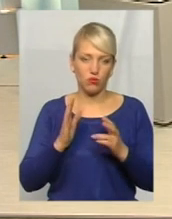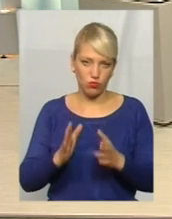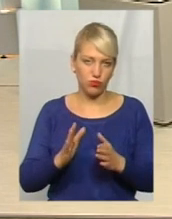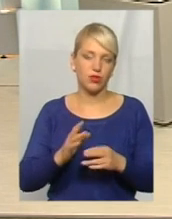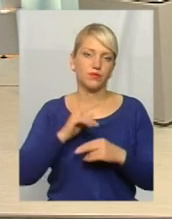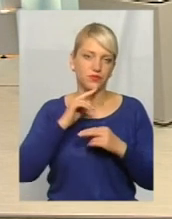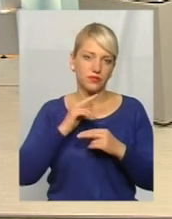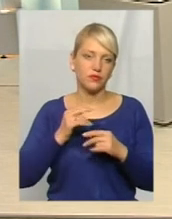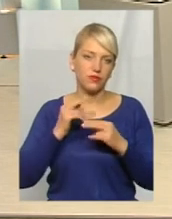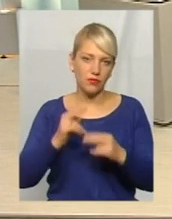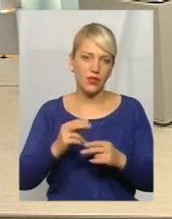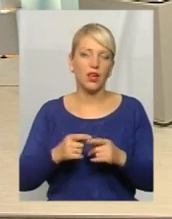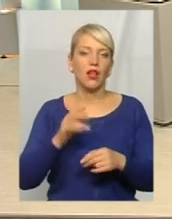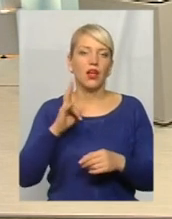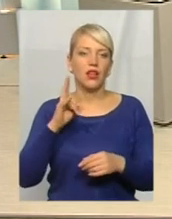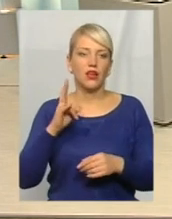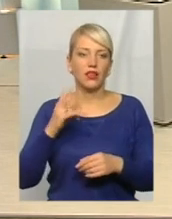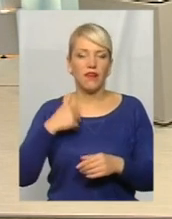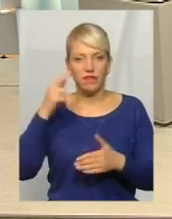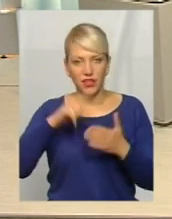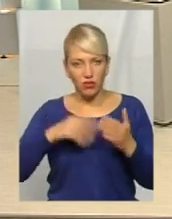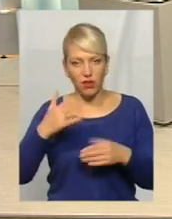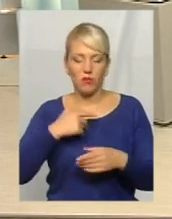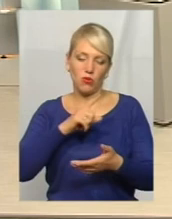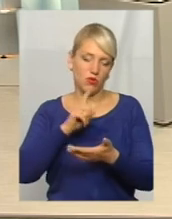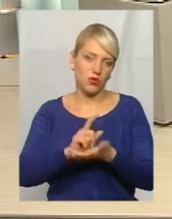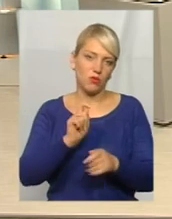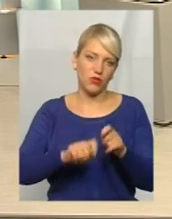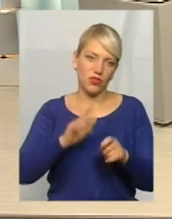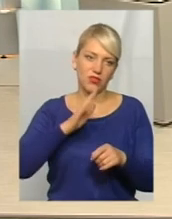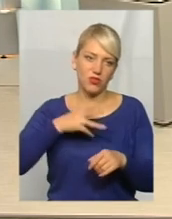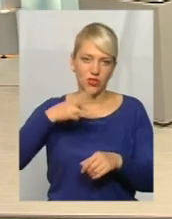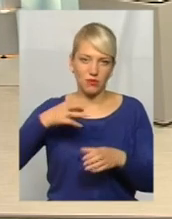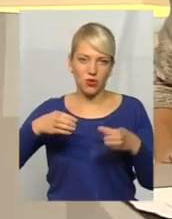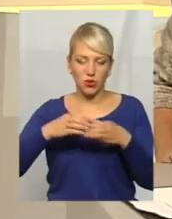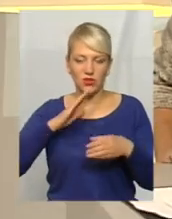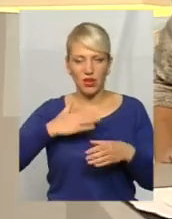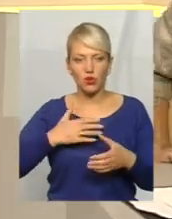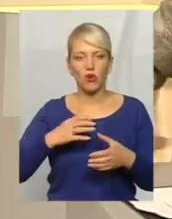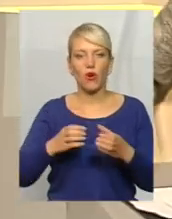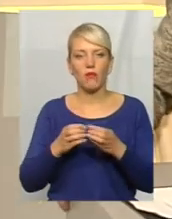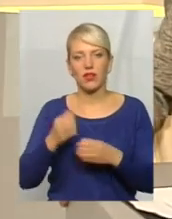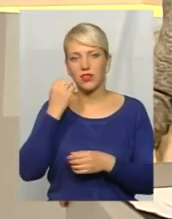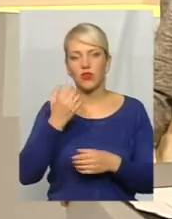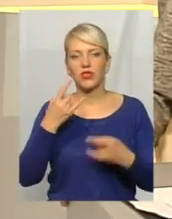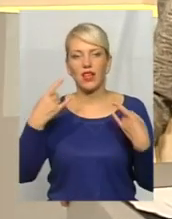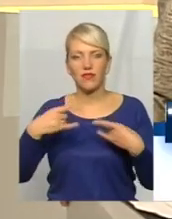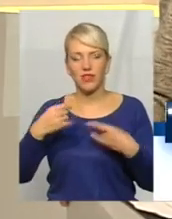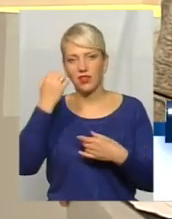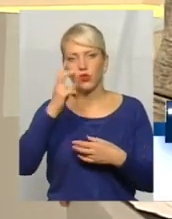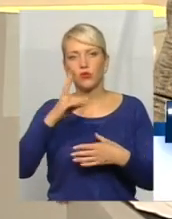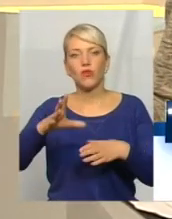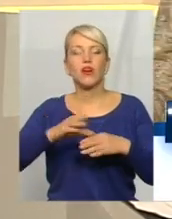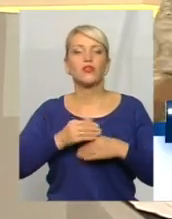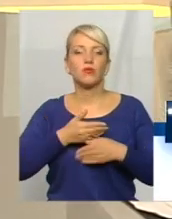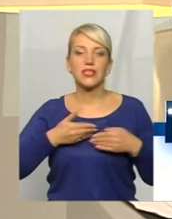Я вірю вам на слово, але обов'язково ми перевіримо з нашою знімальною групою, з нашою командою. Дякую вам за сьогоднішній ефір, дякую всім, хто був